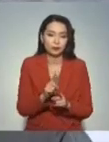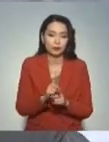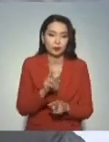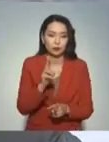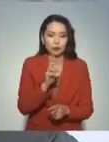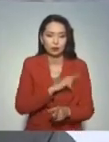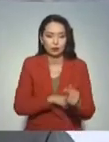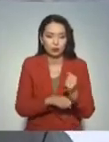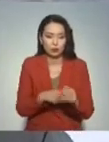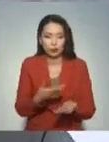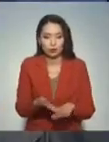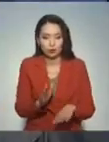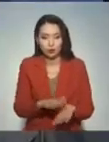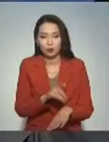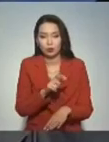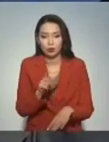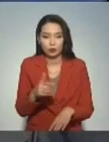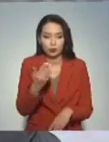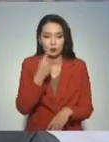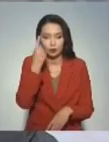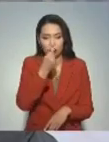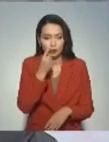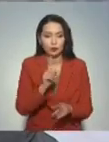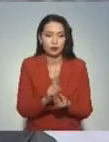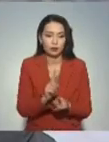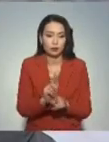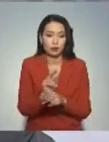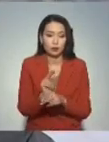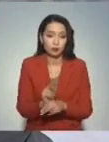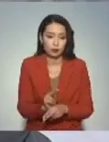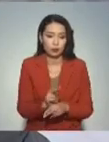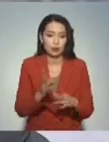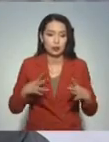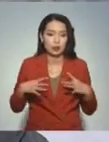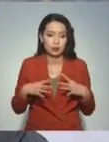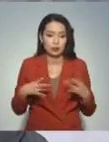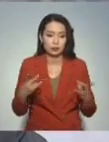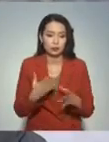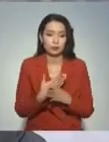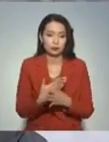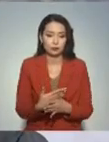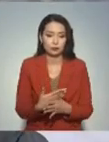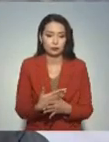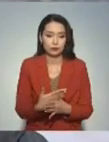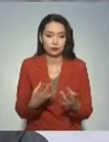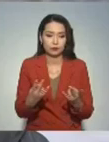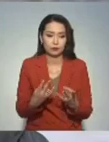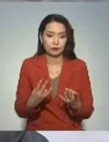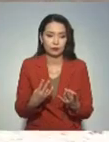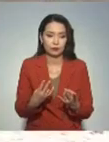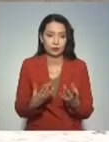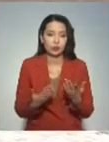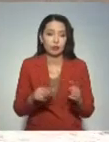істейтін өкіл азаматтарымызға жылына бір рет болсын ем шара алуға көмек қолын мүмкіндік